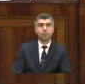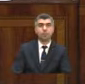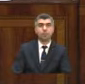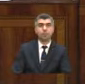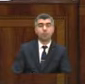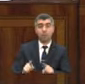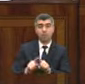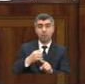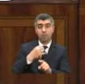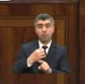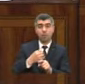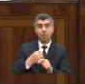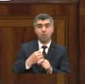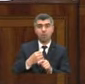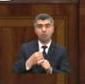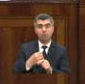جطو آنذاك